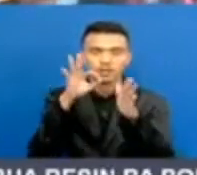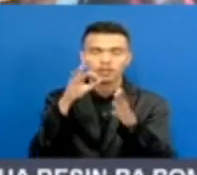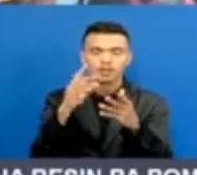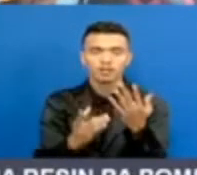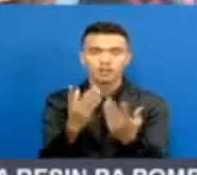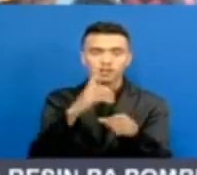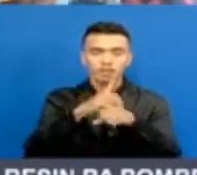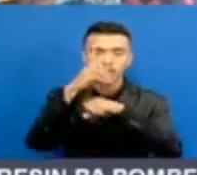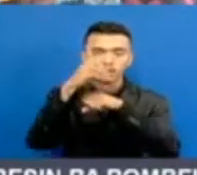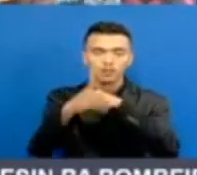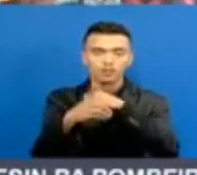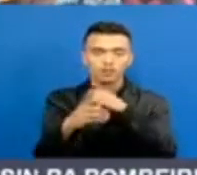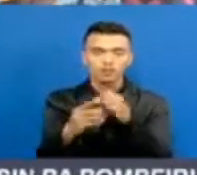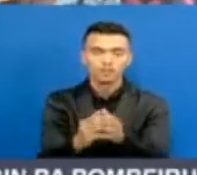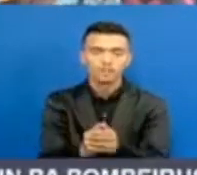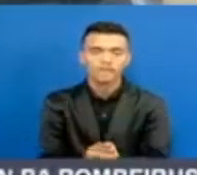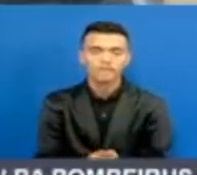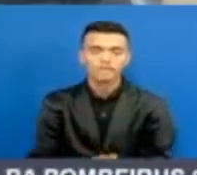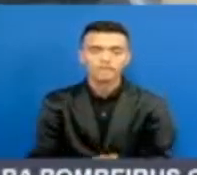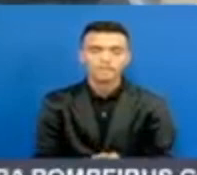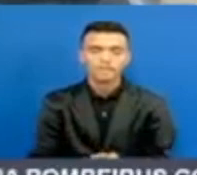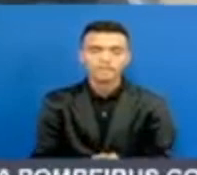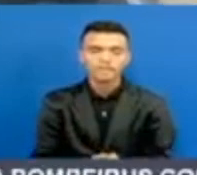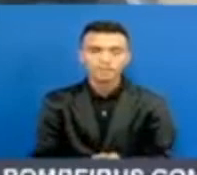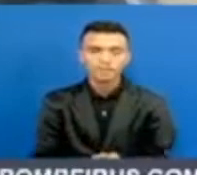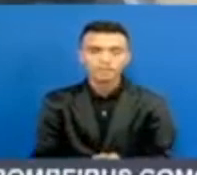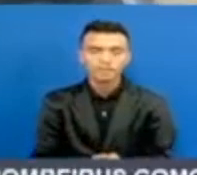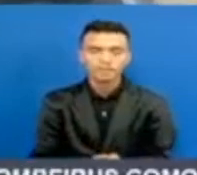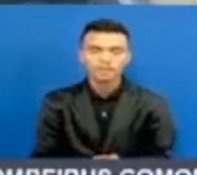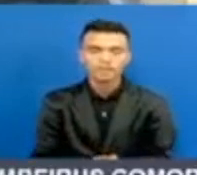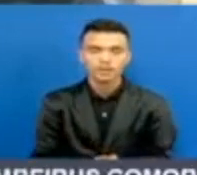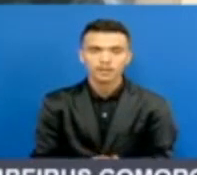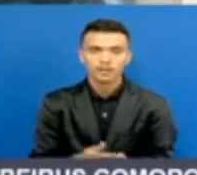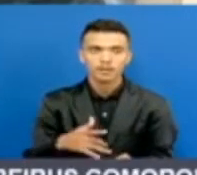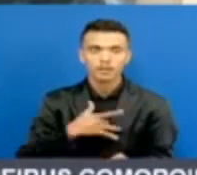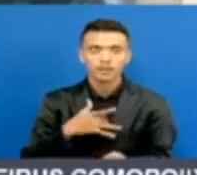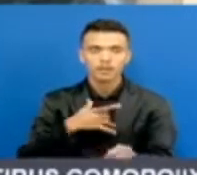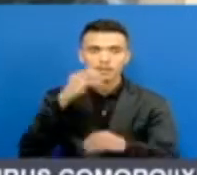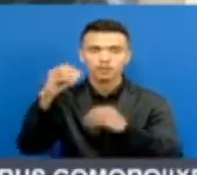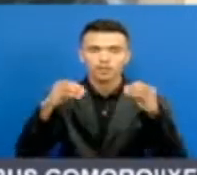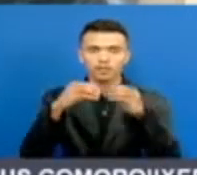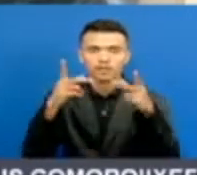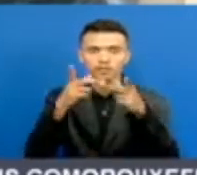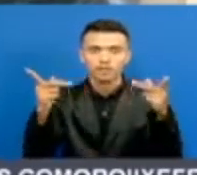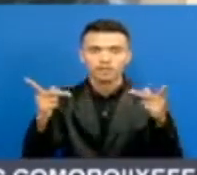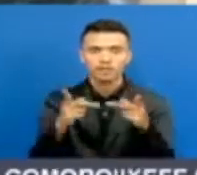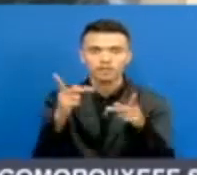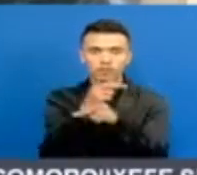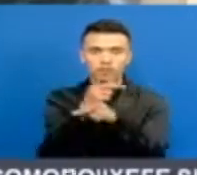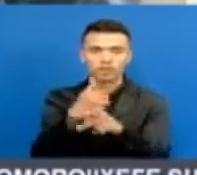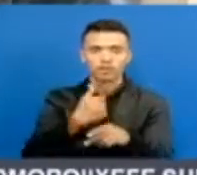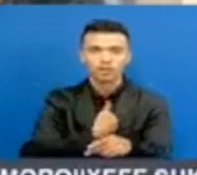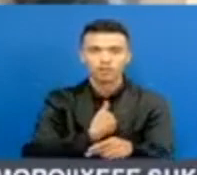ense disaster bit disaster dene senti be kono ba fatin de ba agora amma hen ami sarba ami antam